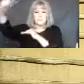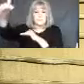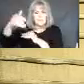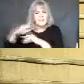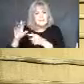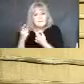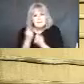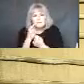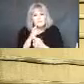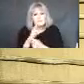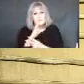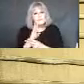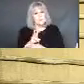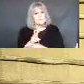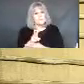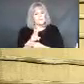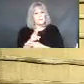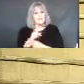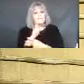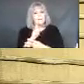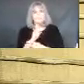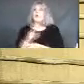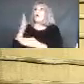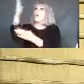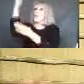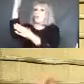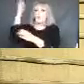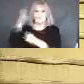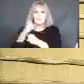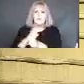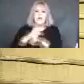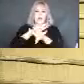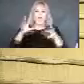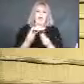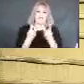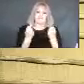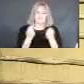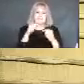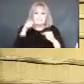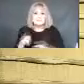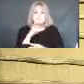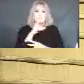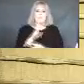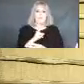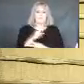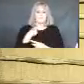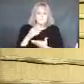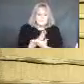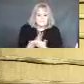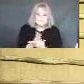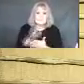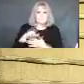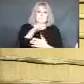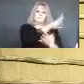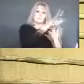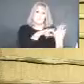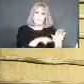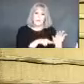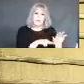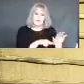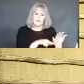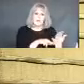belofte oorgedra het, wat gaan ons aan ons kinders oordra? God het begin om alles nuut te maak. En ons is deel van die